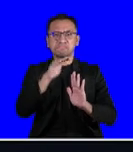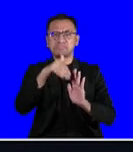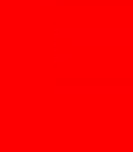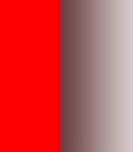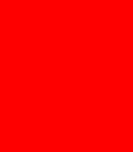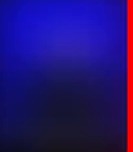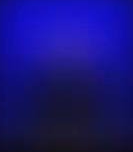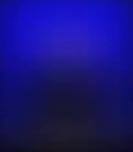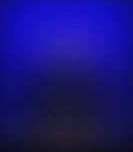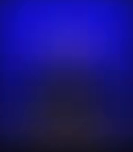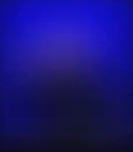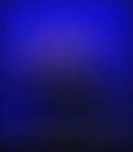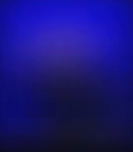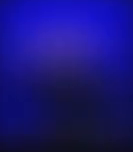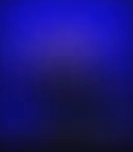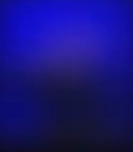ini.